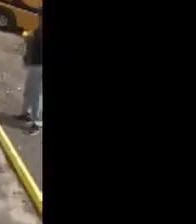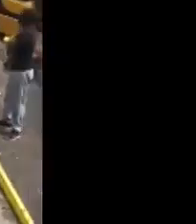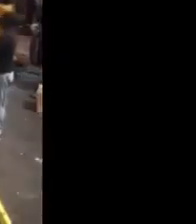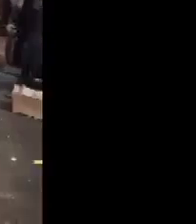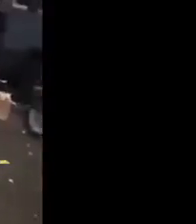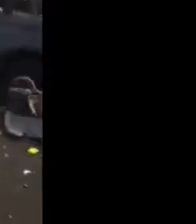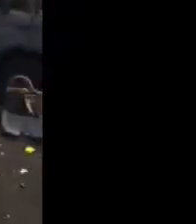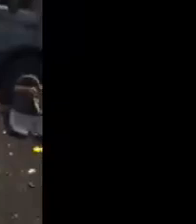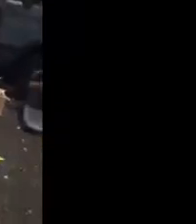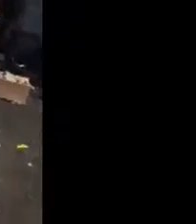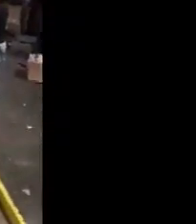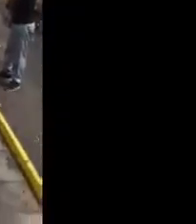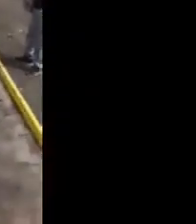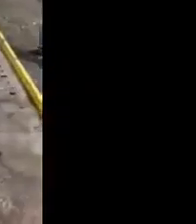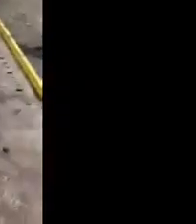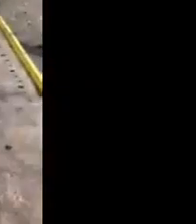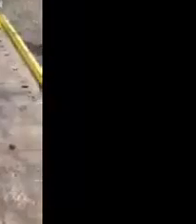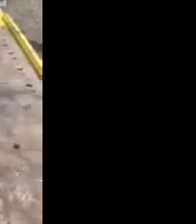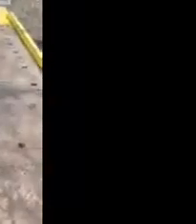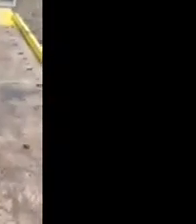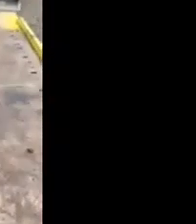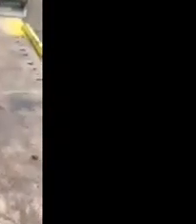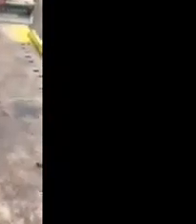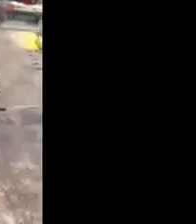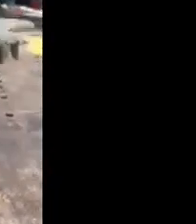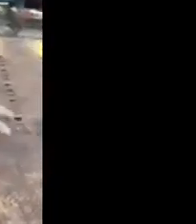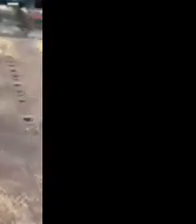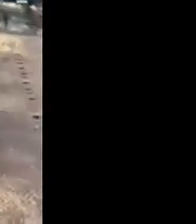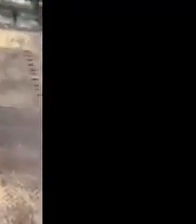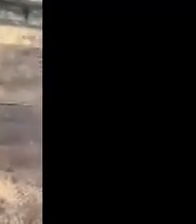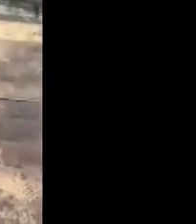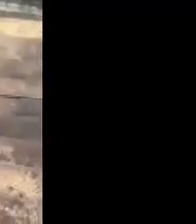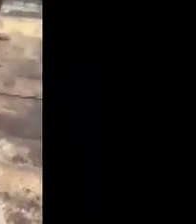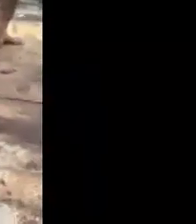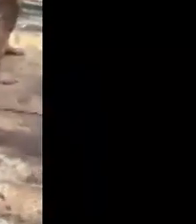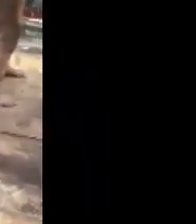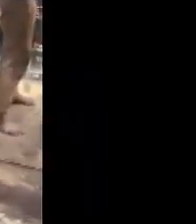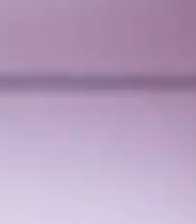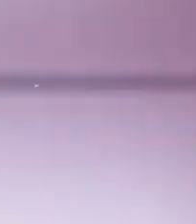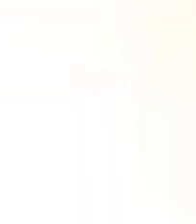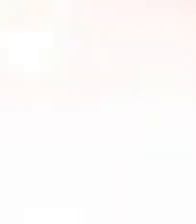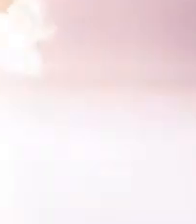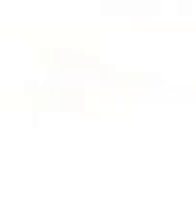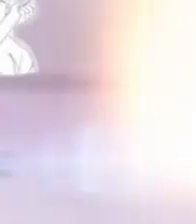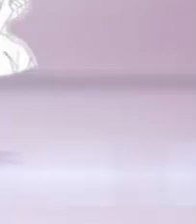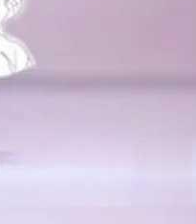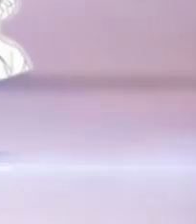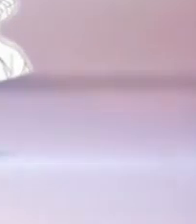Tindiga, deuxième bord, il y a un mouvement à suivre.